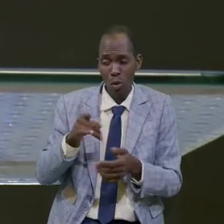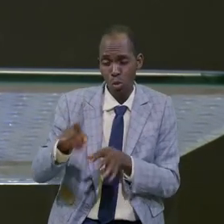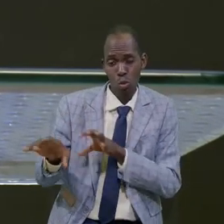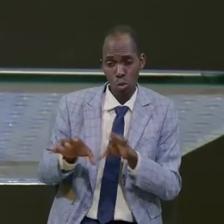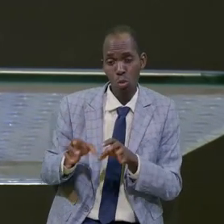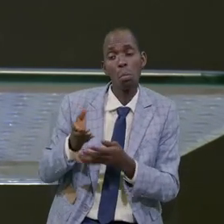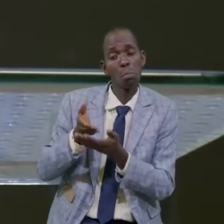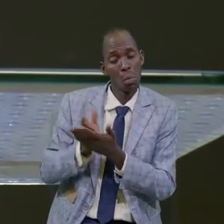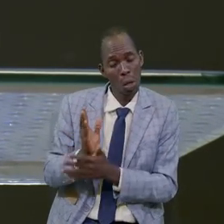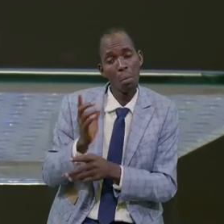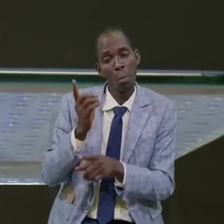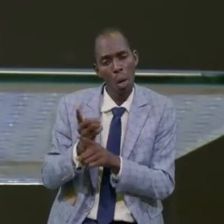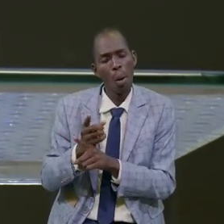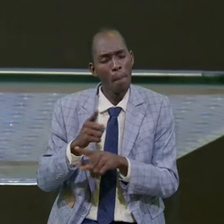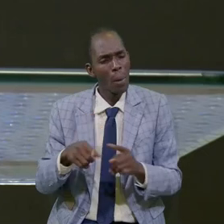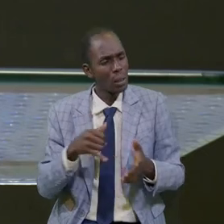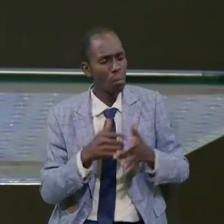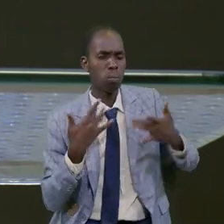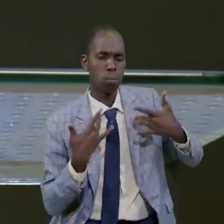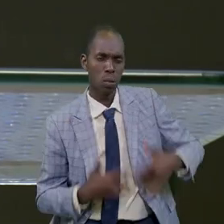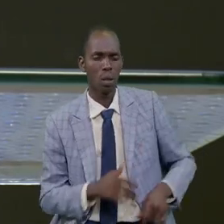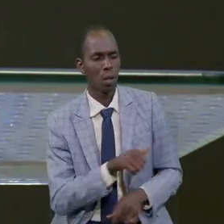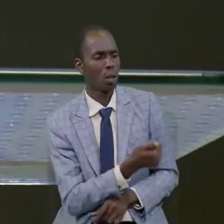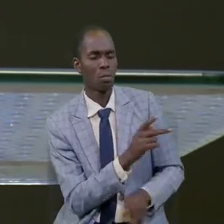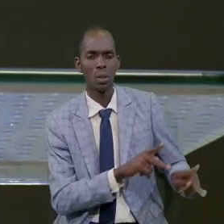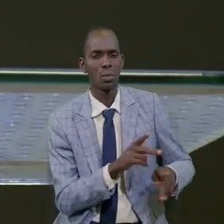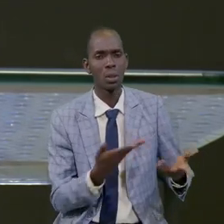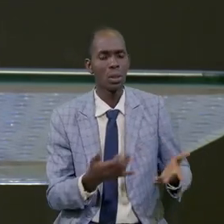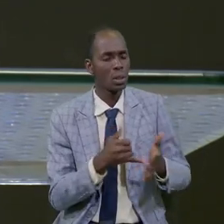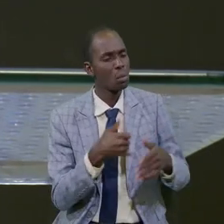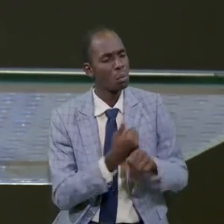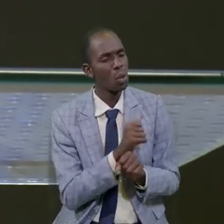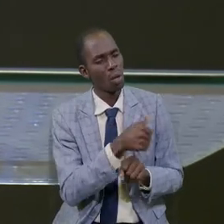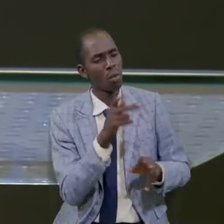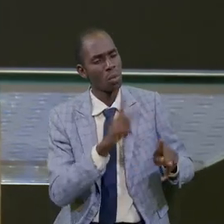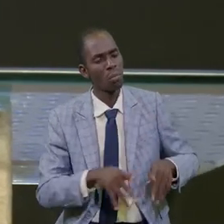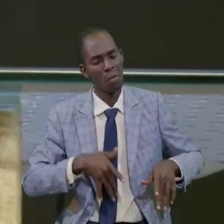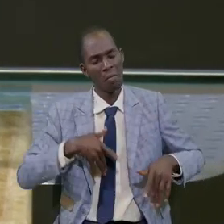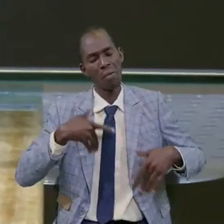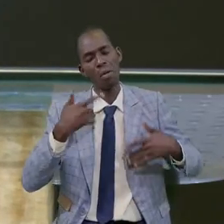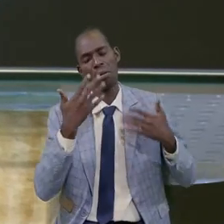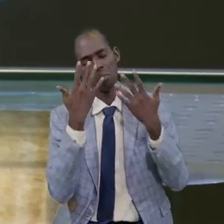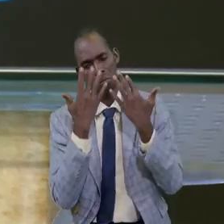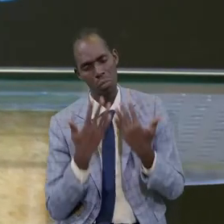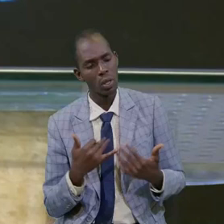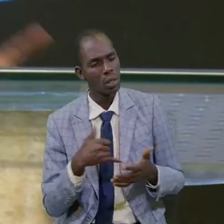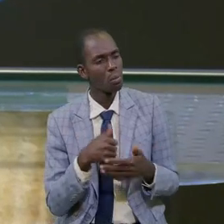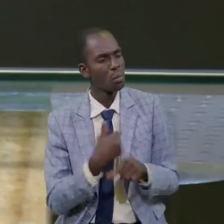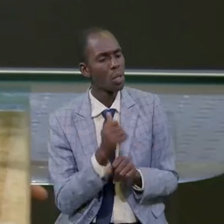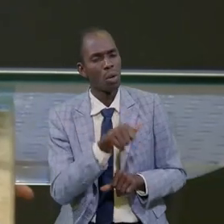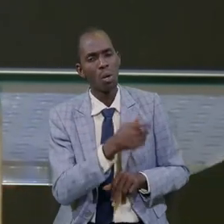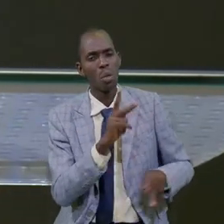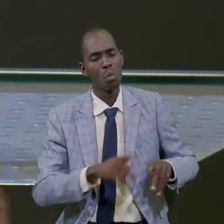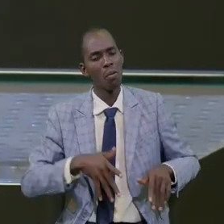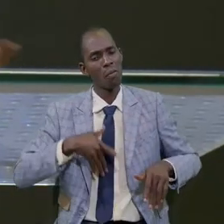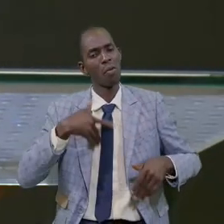autres, cela piétine les autres, cela dénigre les autres et cela écrase les autres.